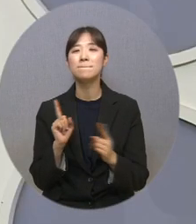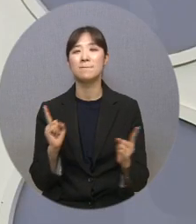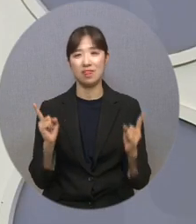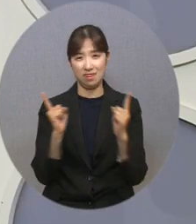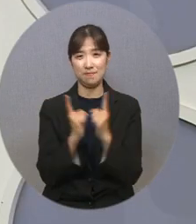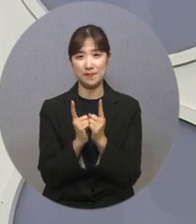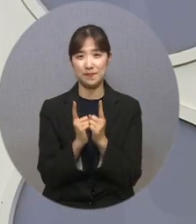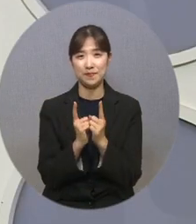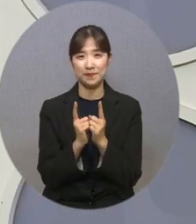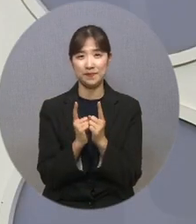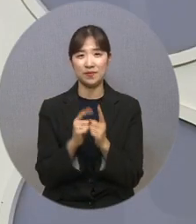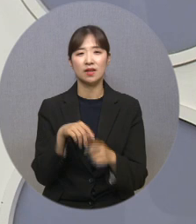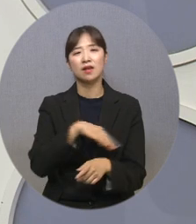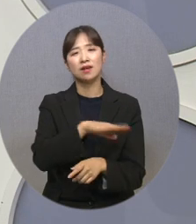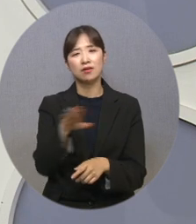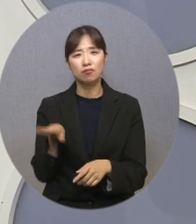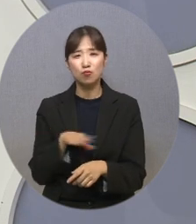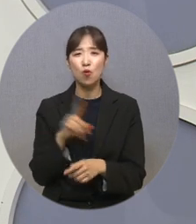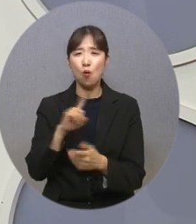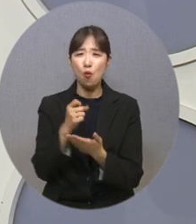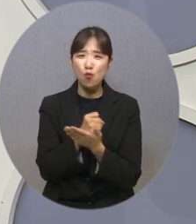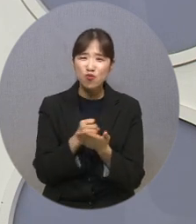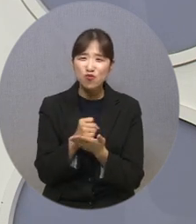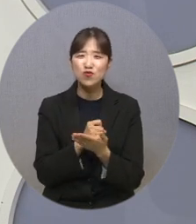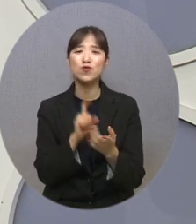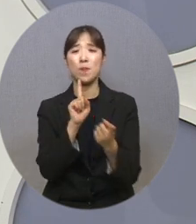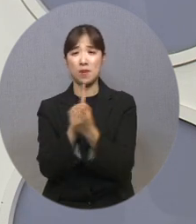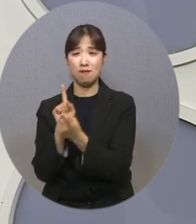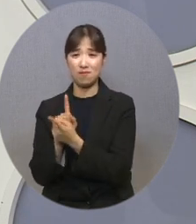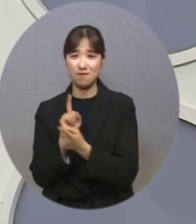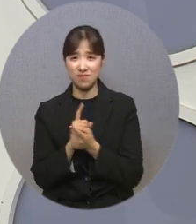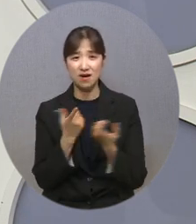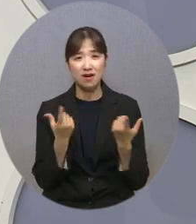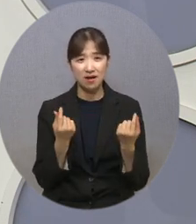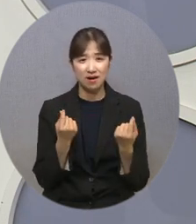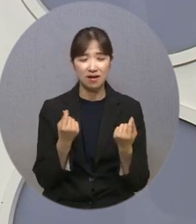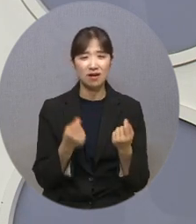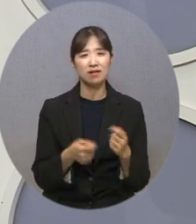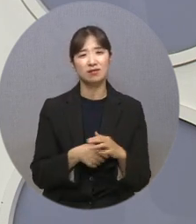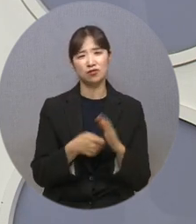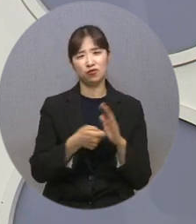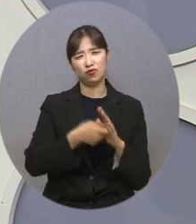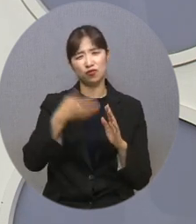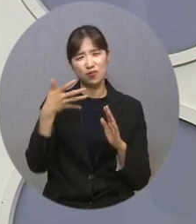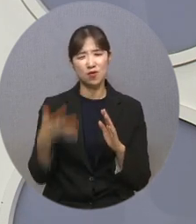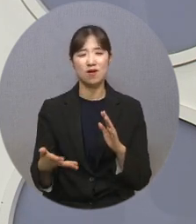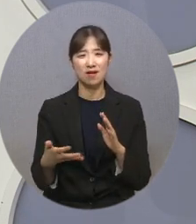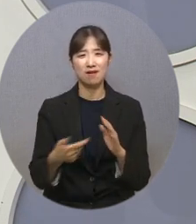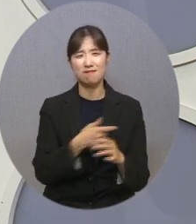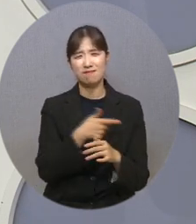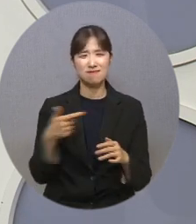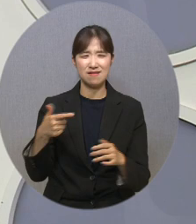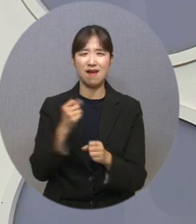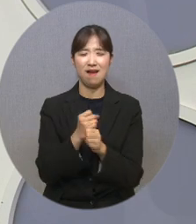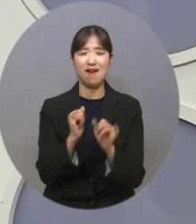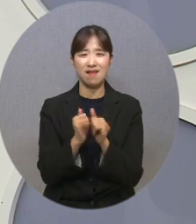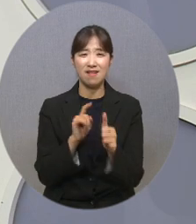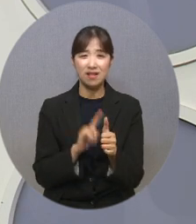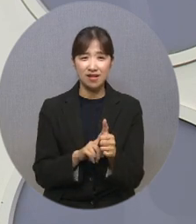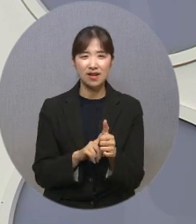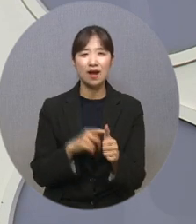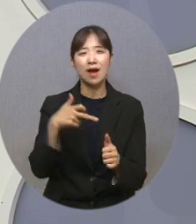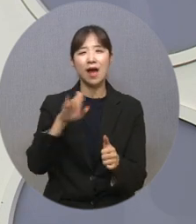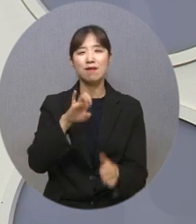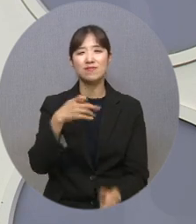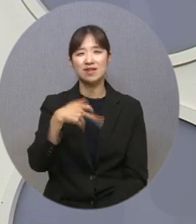그렇죠. 우리는 다 어쩌다 다 만나지 않습니까? 그 유명한 그 대문호 카프카가